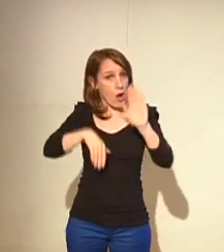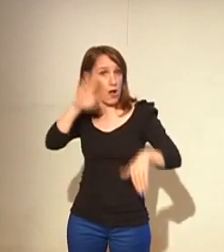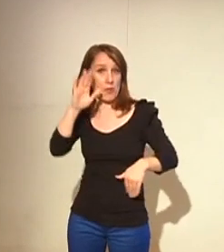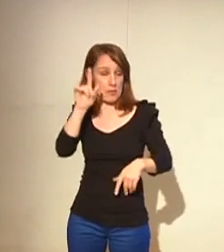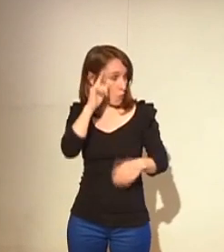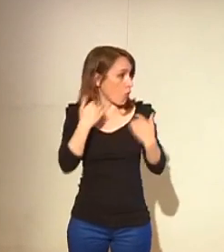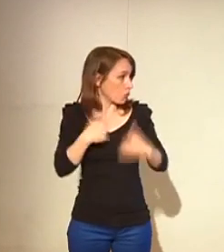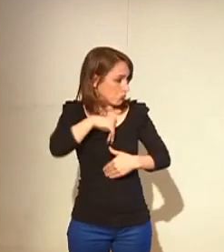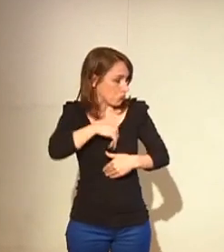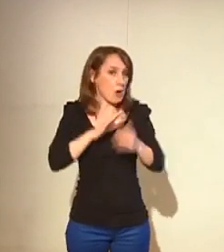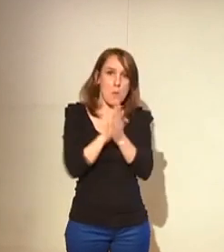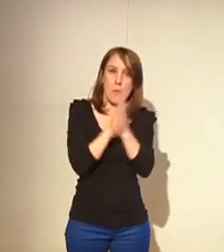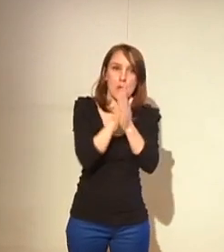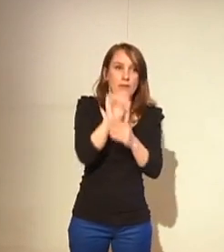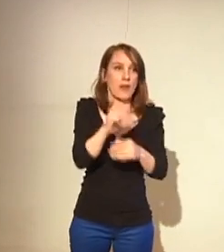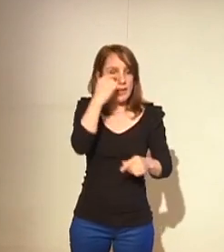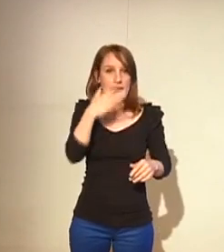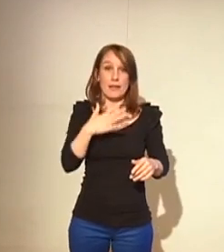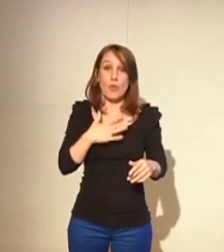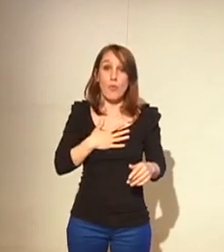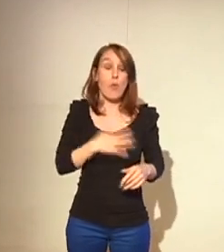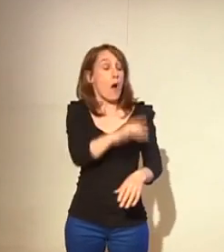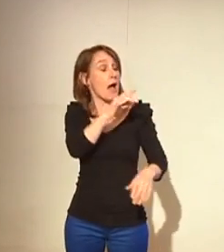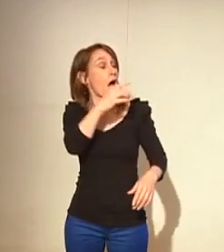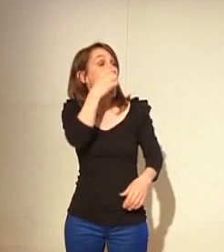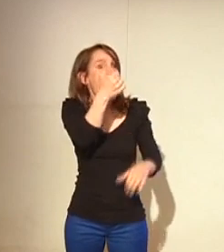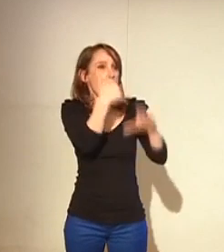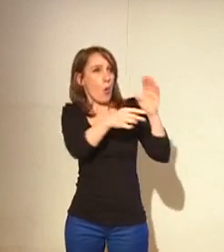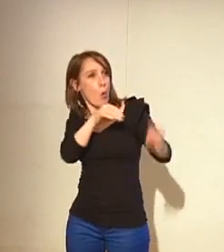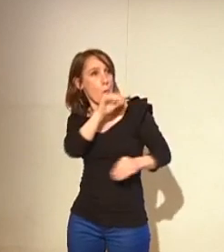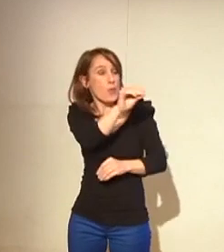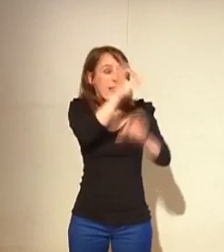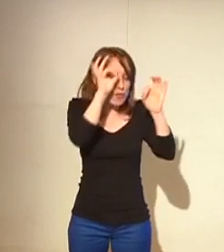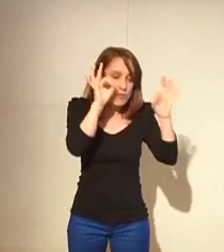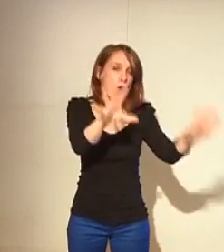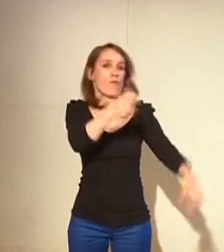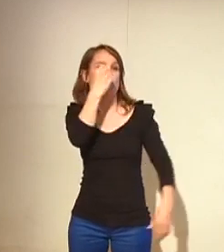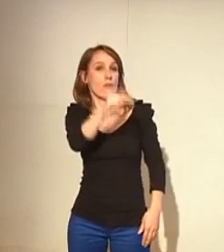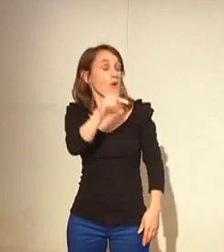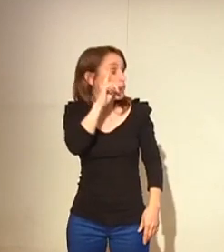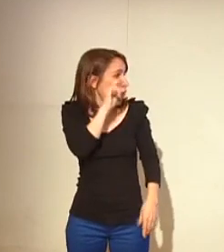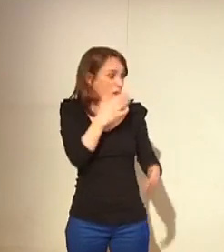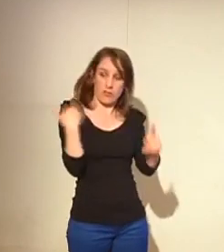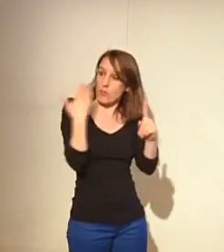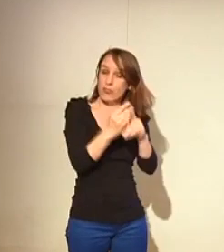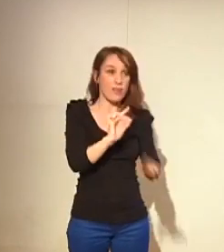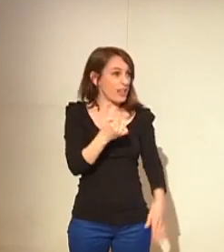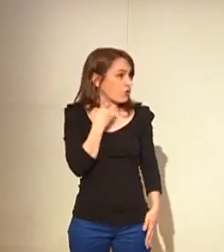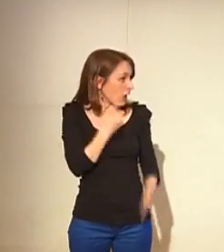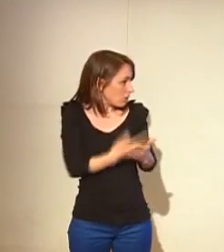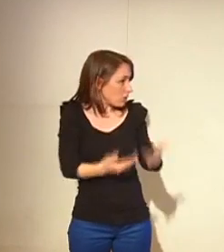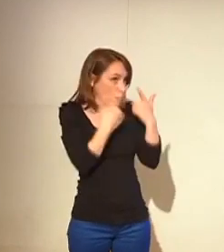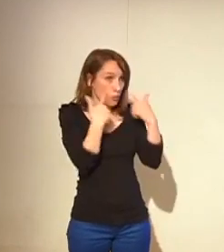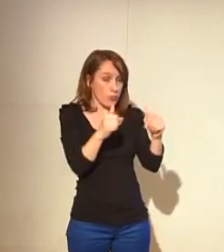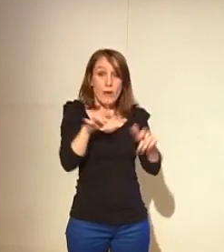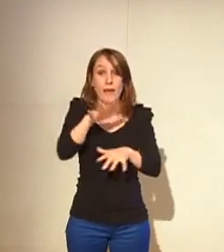vous l'avez compris et pour moi ce sera pas 1 € pour une éche dont les contribuables grenoblois sont